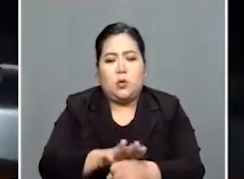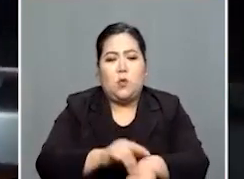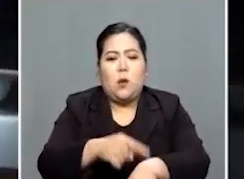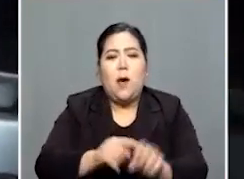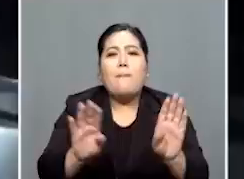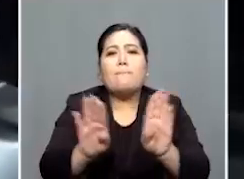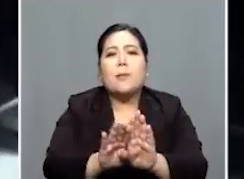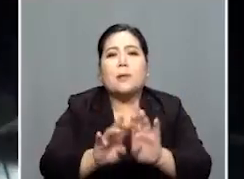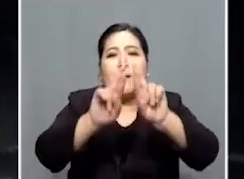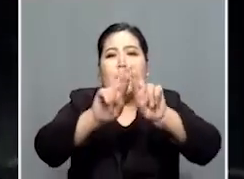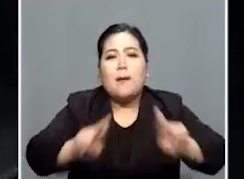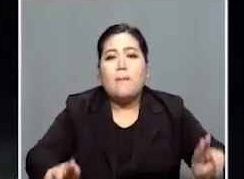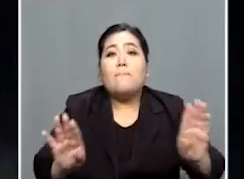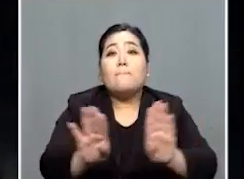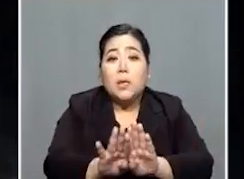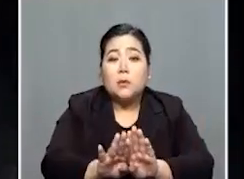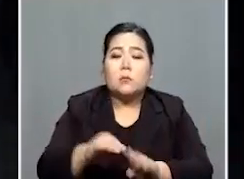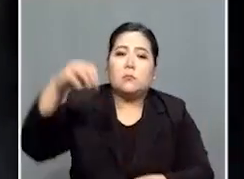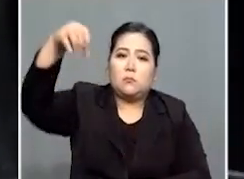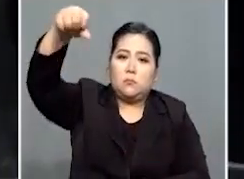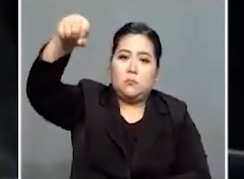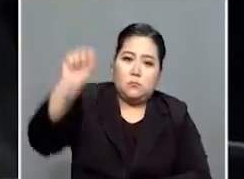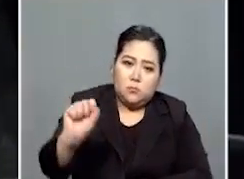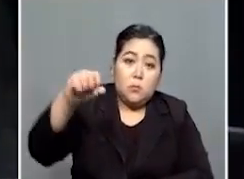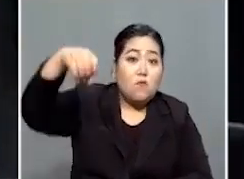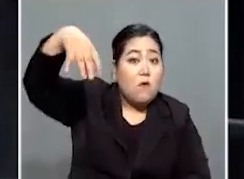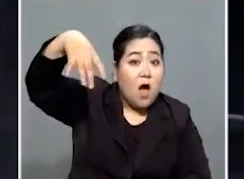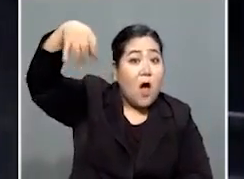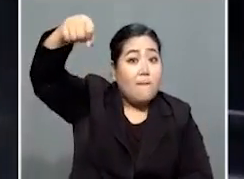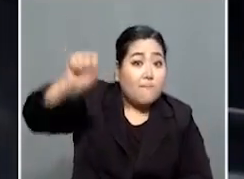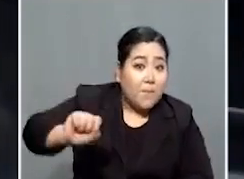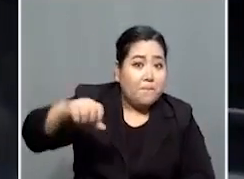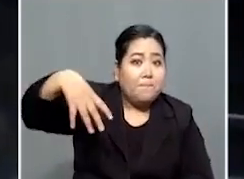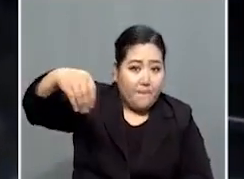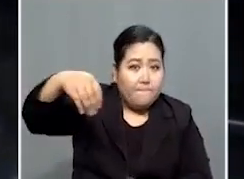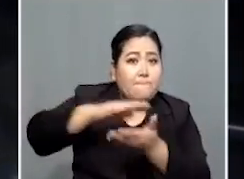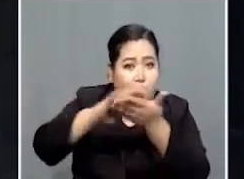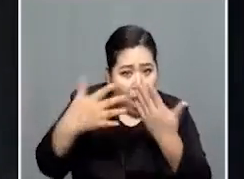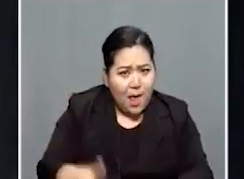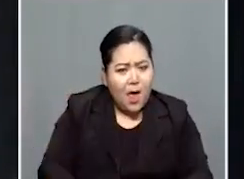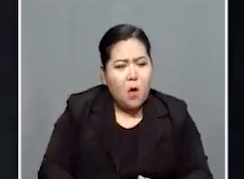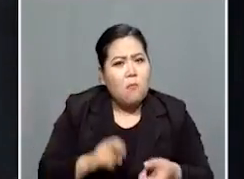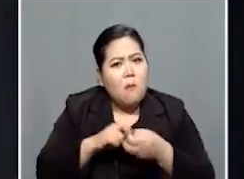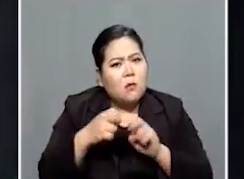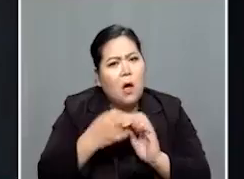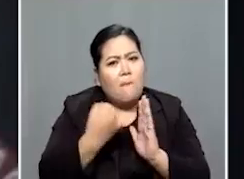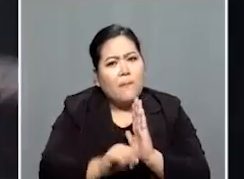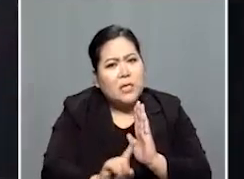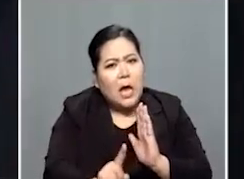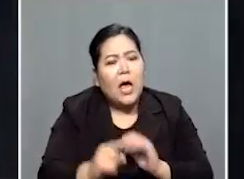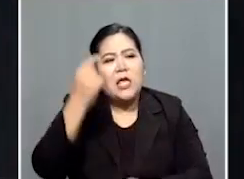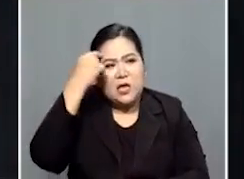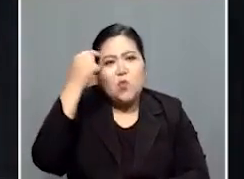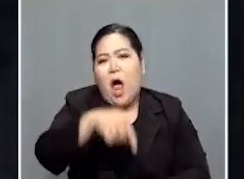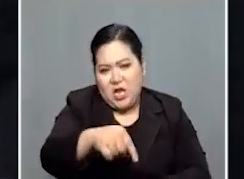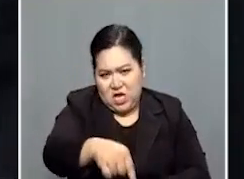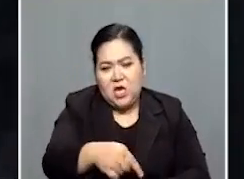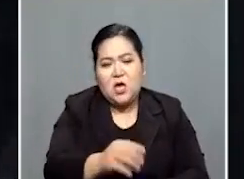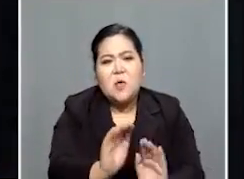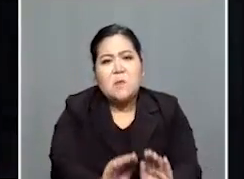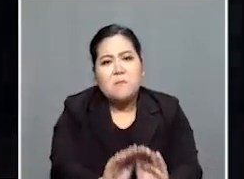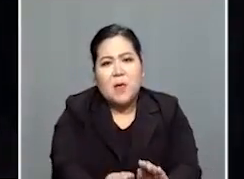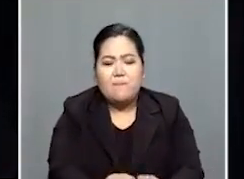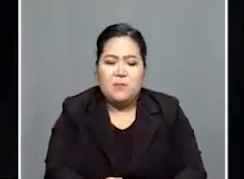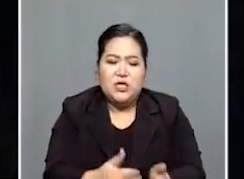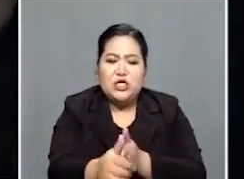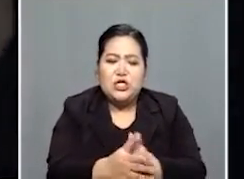ยก่อนออกจากร้านก็สับคัตเอาท์แล้วนะต้นเพลิงมาจากที่ที่เก็บทินเนอร์แล้วก็เรซินที่